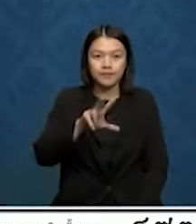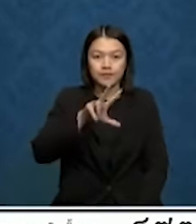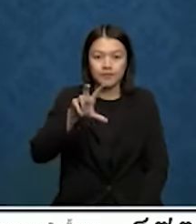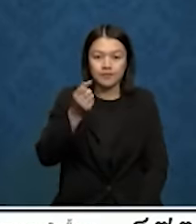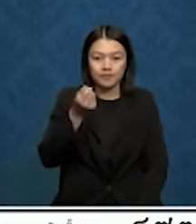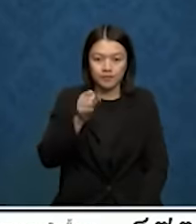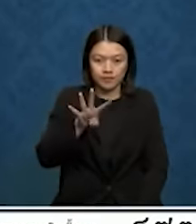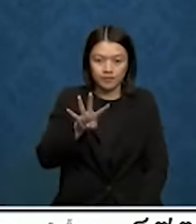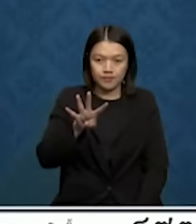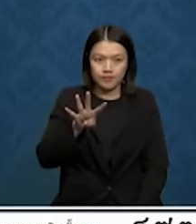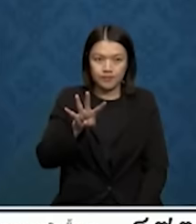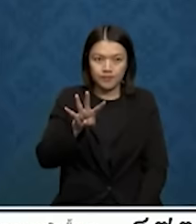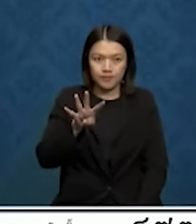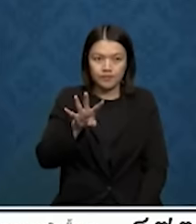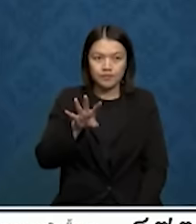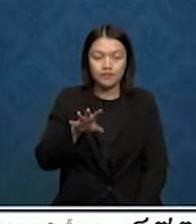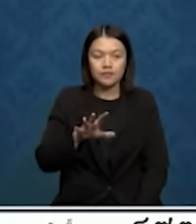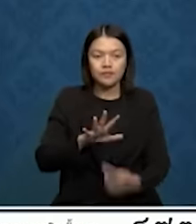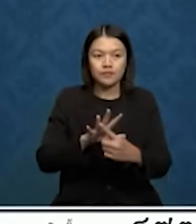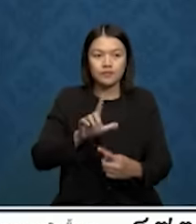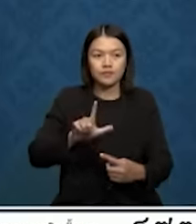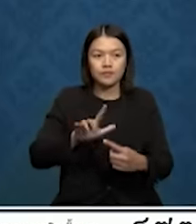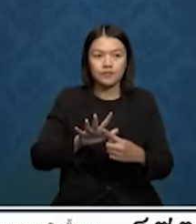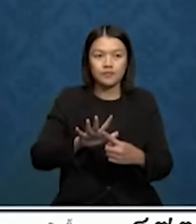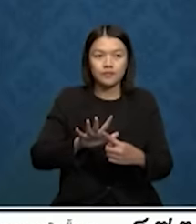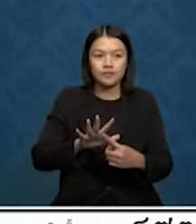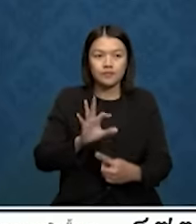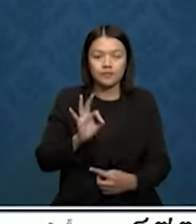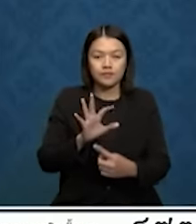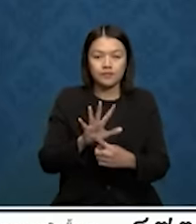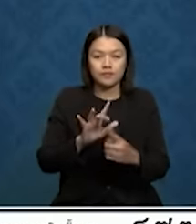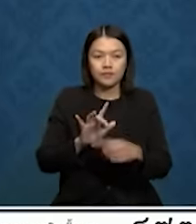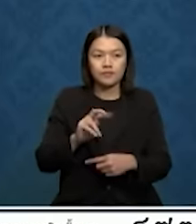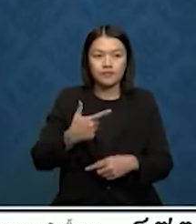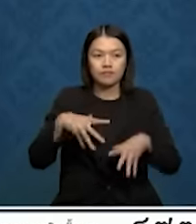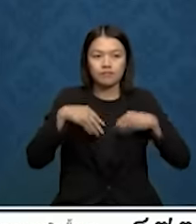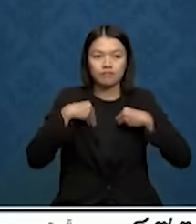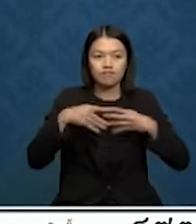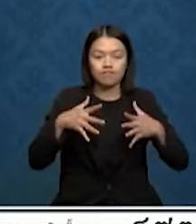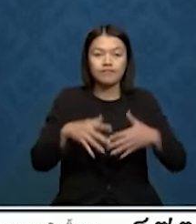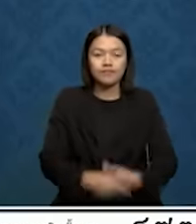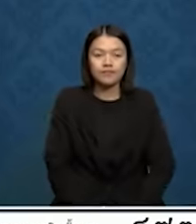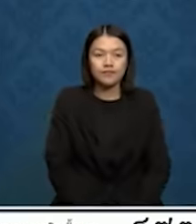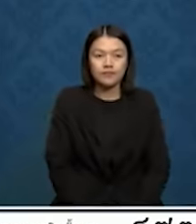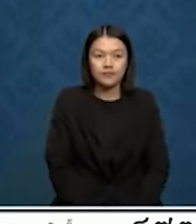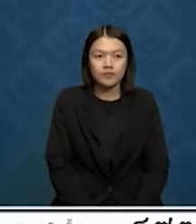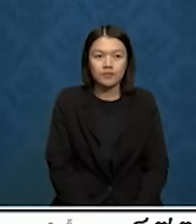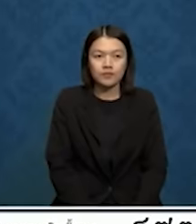314นายเราฟังบัณฑิตเทศกุล ไม่เห็นชอบครับ